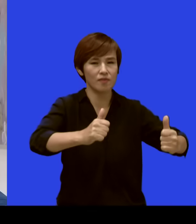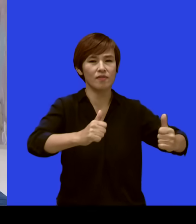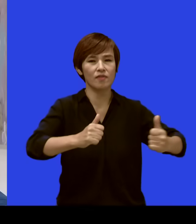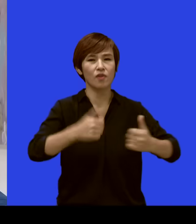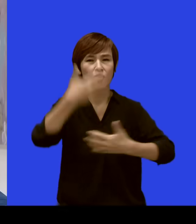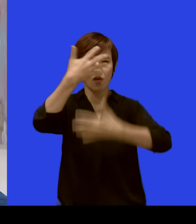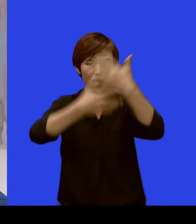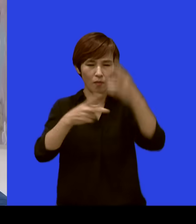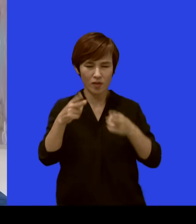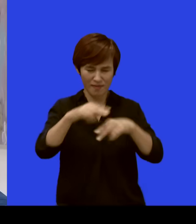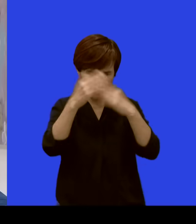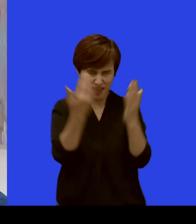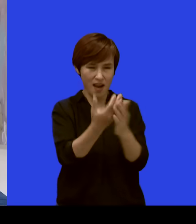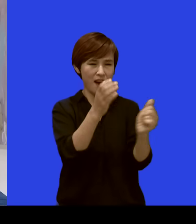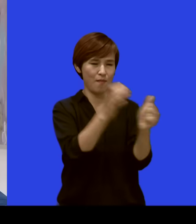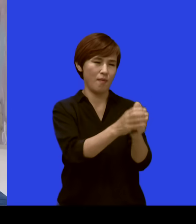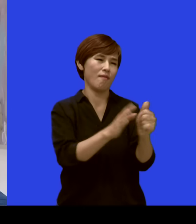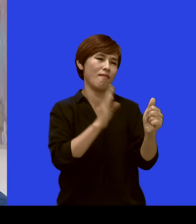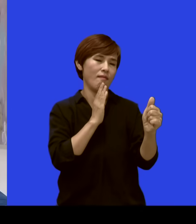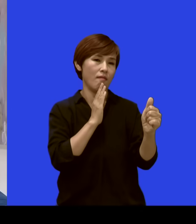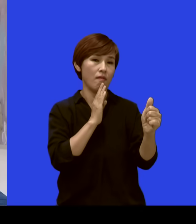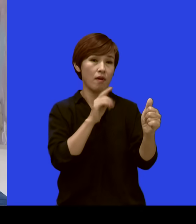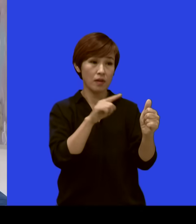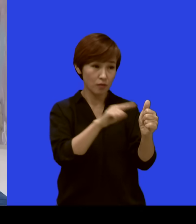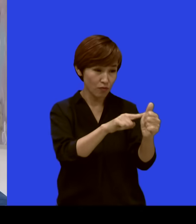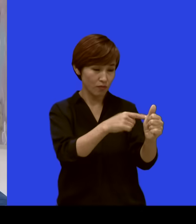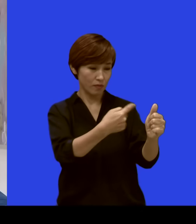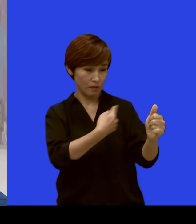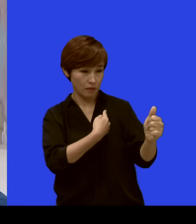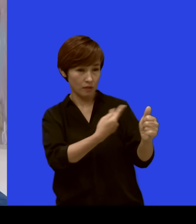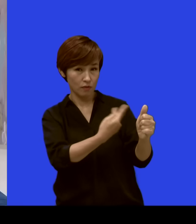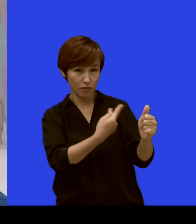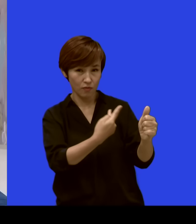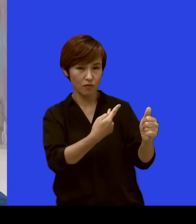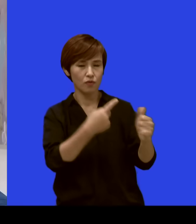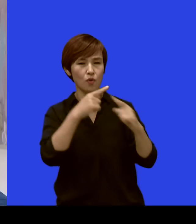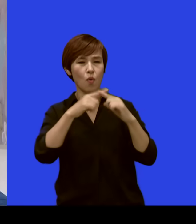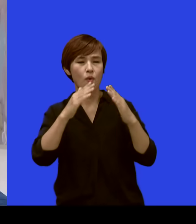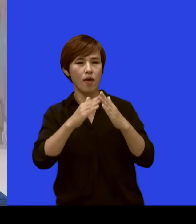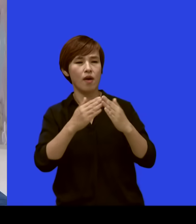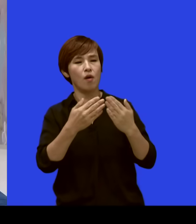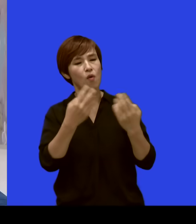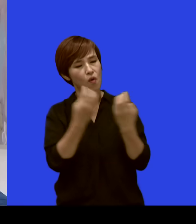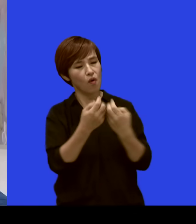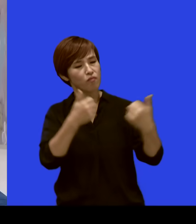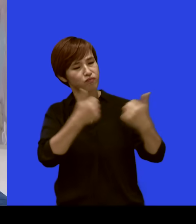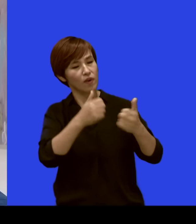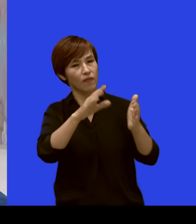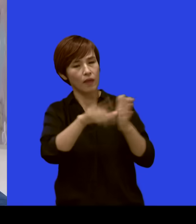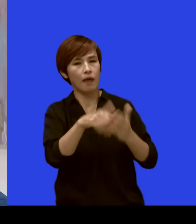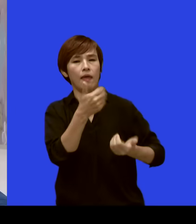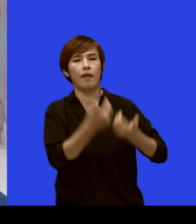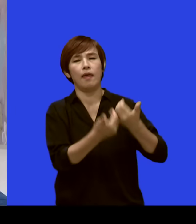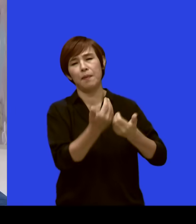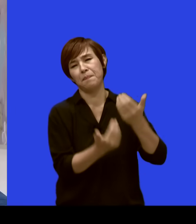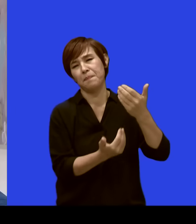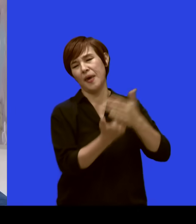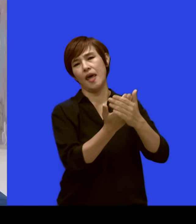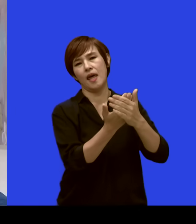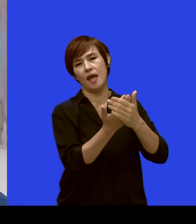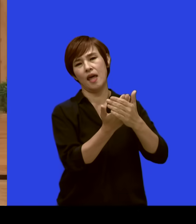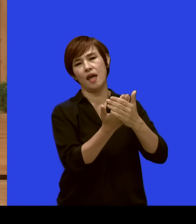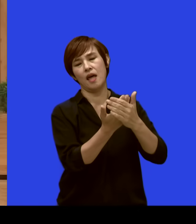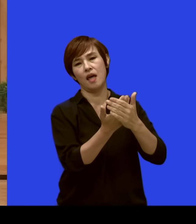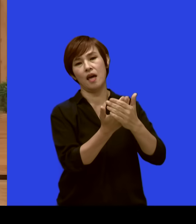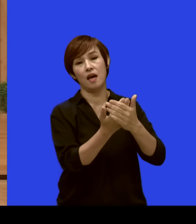하고 네. 제가 너무 사랑했는데 어느 날 이제 그 친구랑 처음으로 교회 일을 논의하는 과정에 이제 갈등이 생겨서 그 친구가